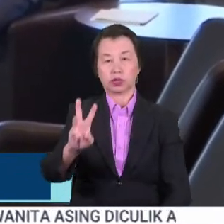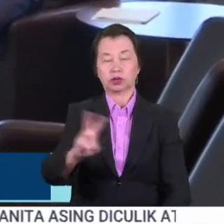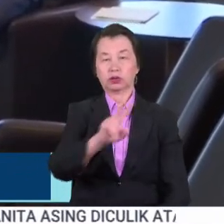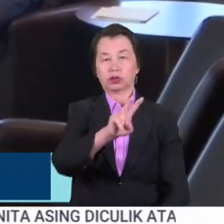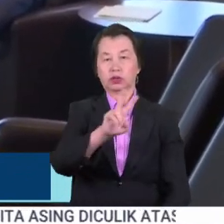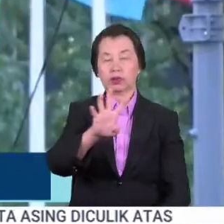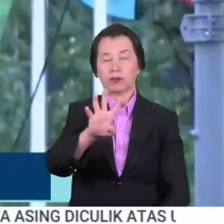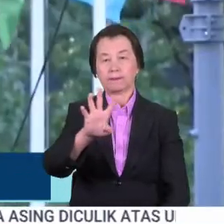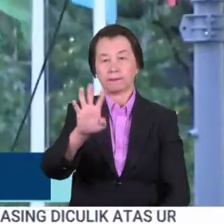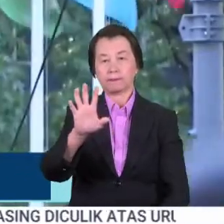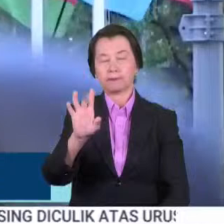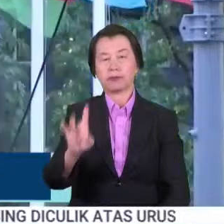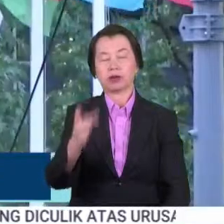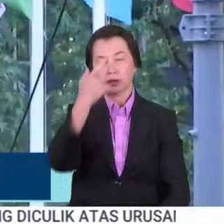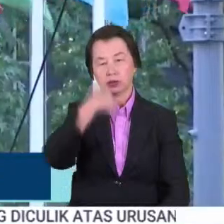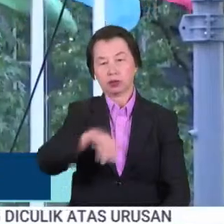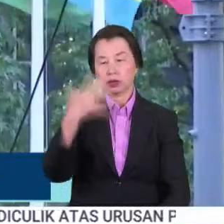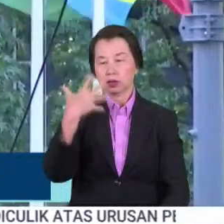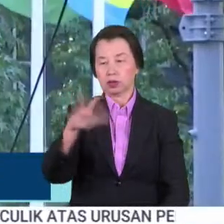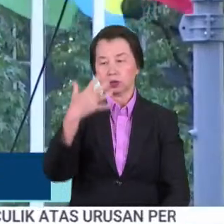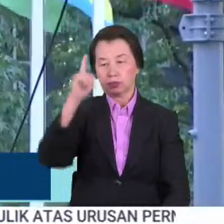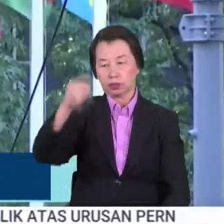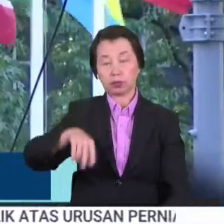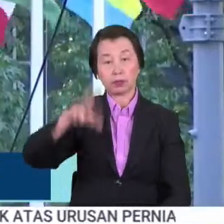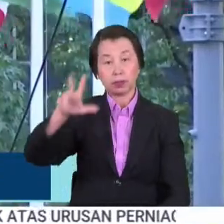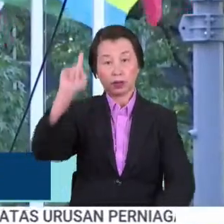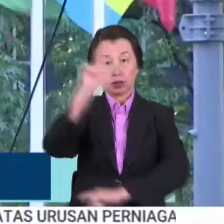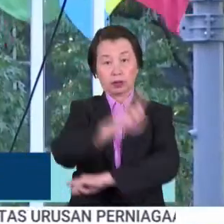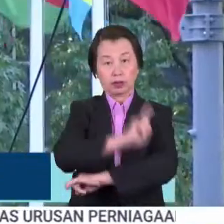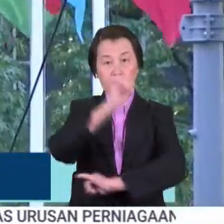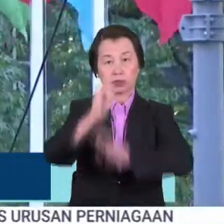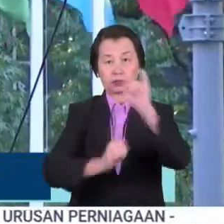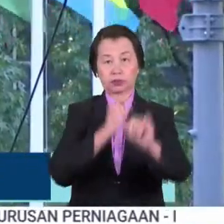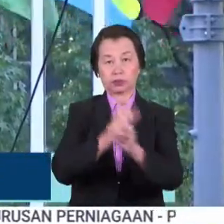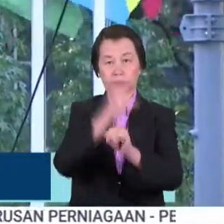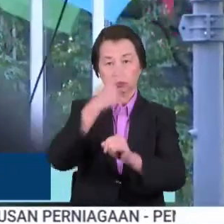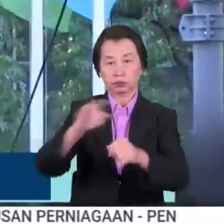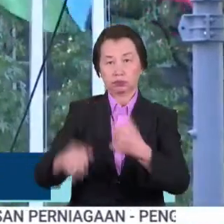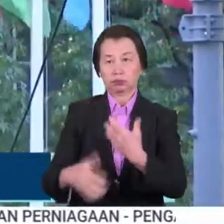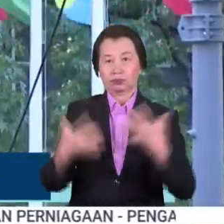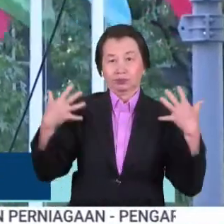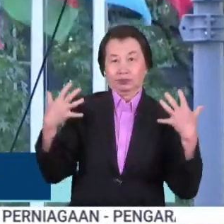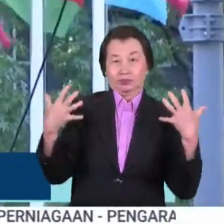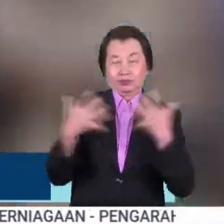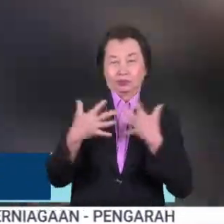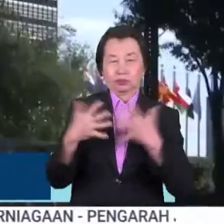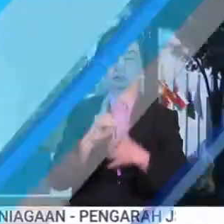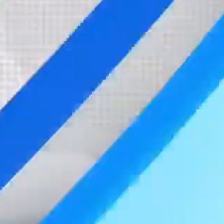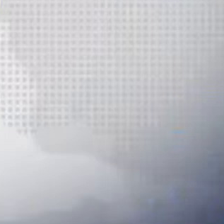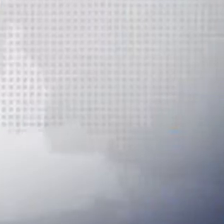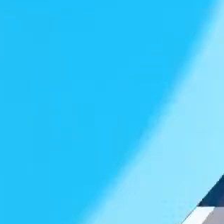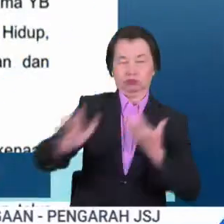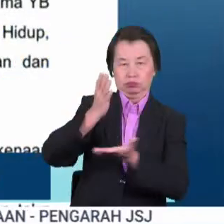76-254 untuk mengisytihar 15 Mac sebagai Hari Antarabangsa memerangi Islamofobia.